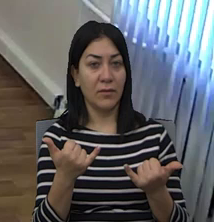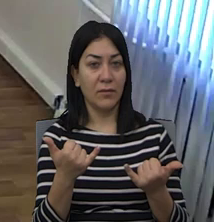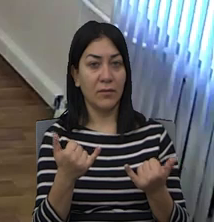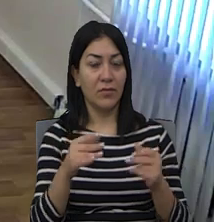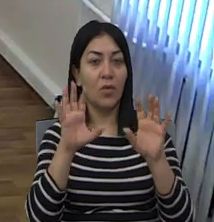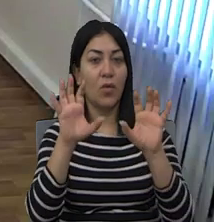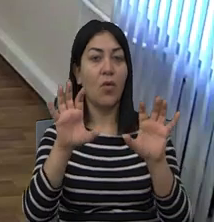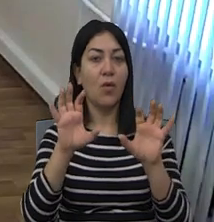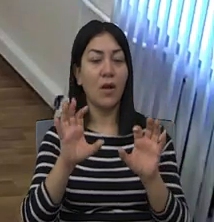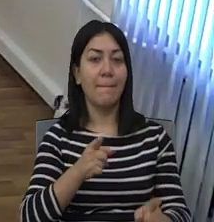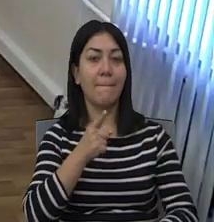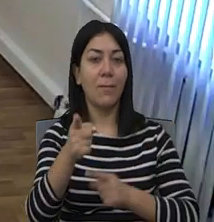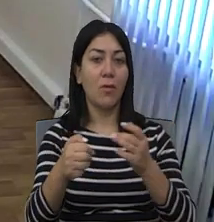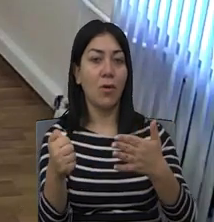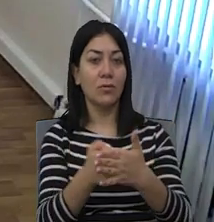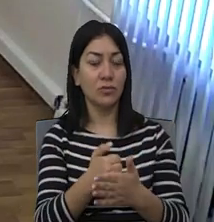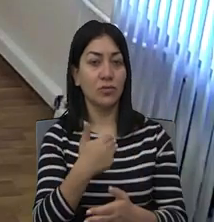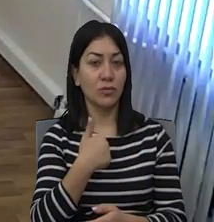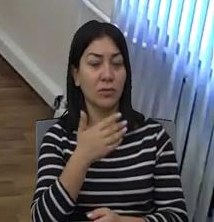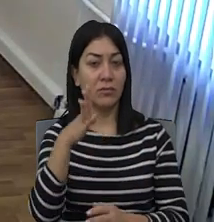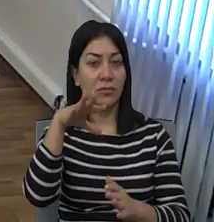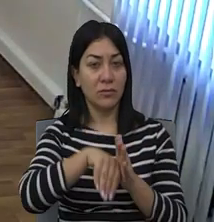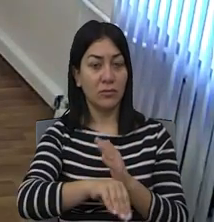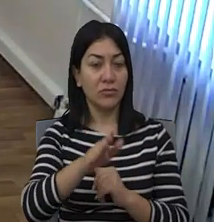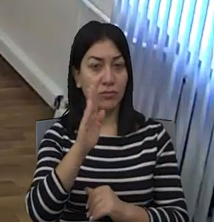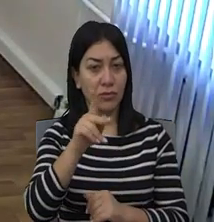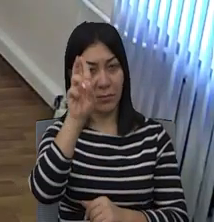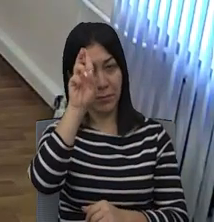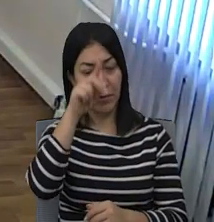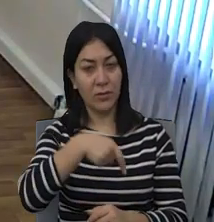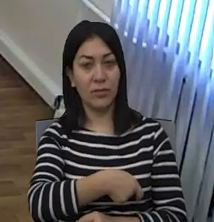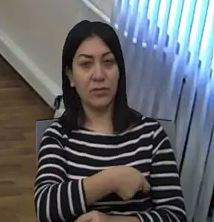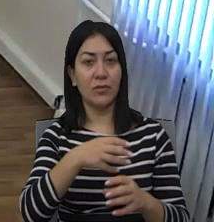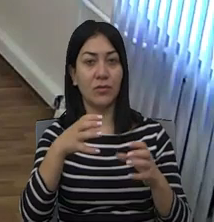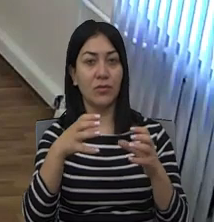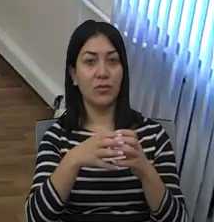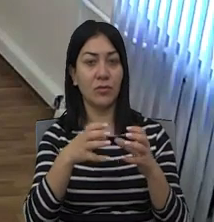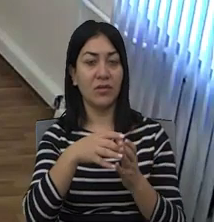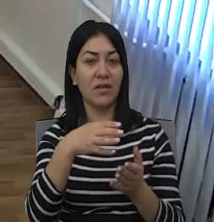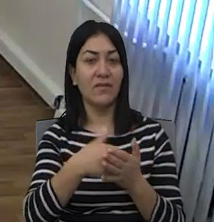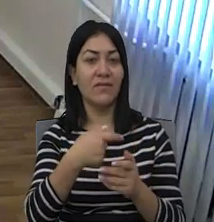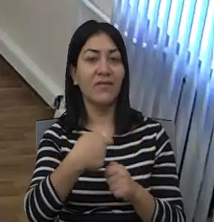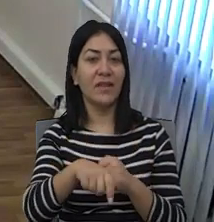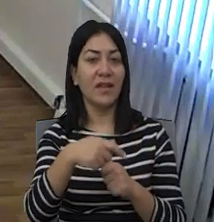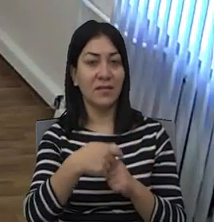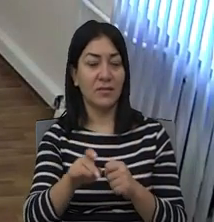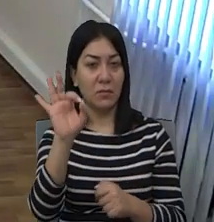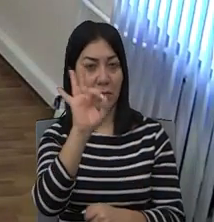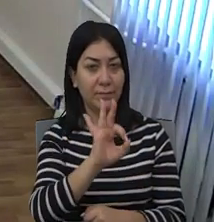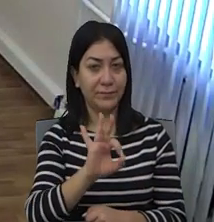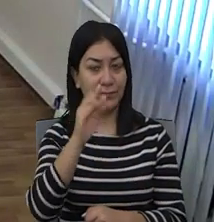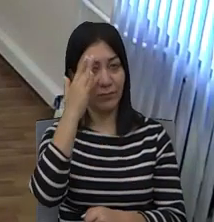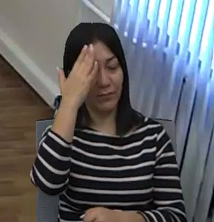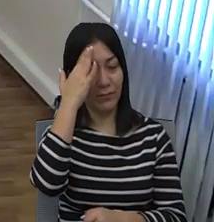Օրենսդրական փոփոխությունների շուրջ, որը վերաբերում է պետության կողմից ուսակցությունների ներքոսի պատակային ֆինանսավորմանը, որտեղ մենք